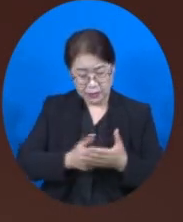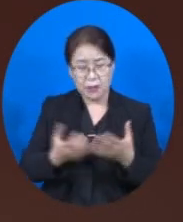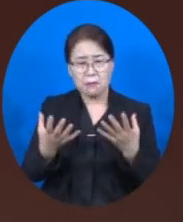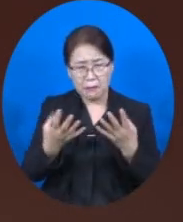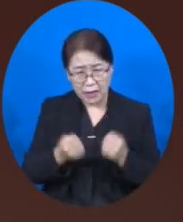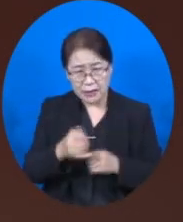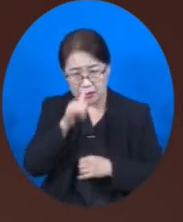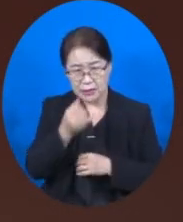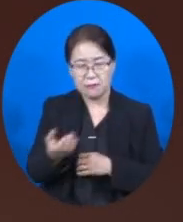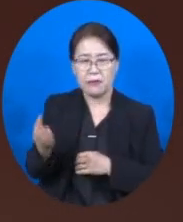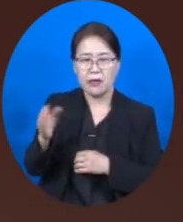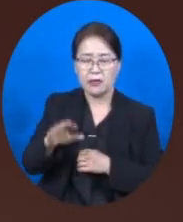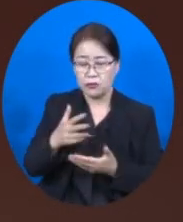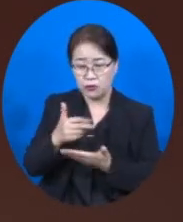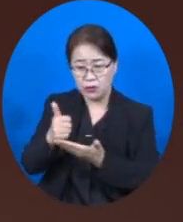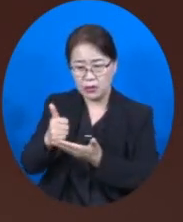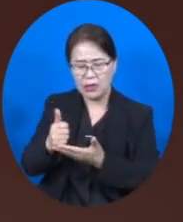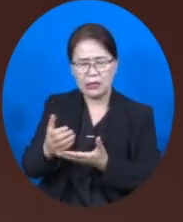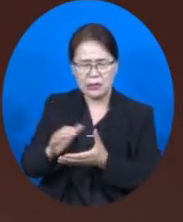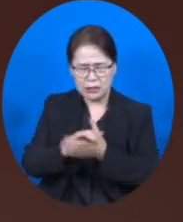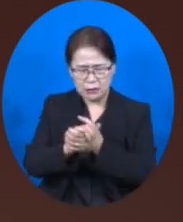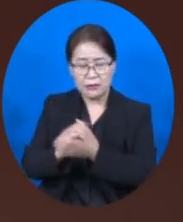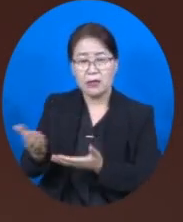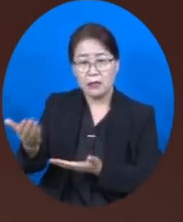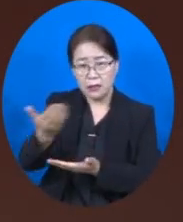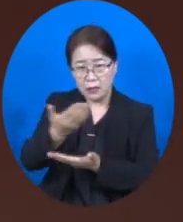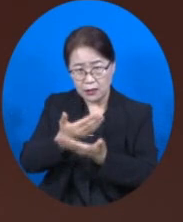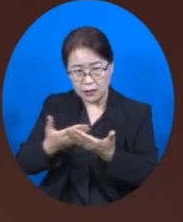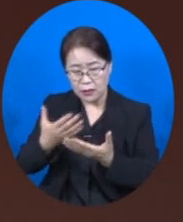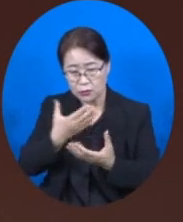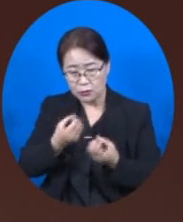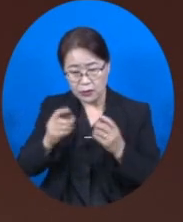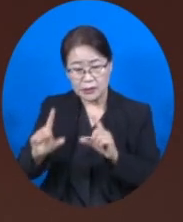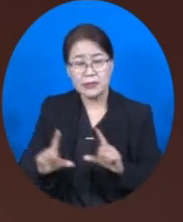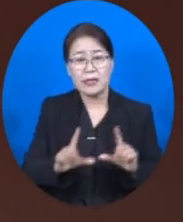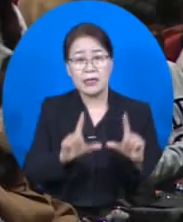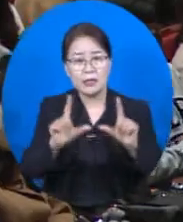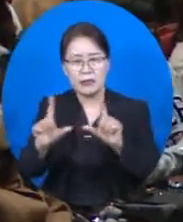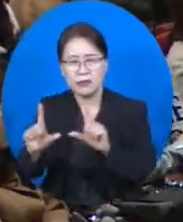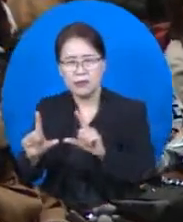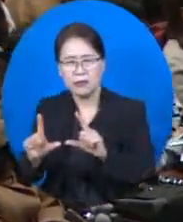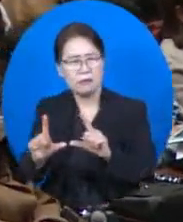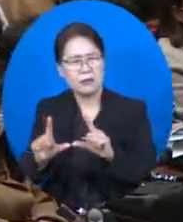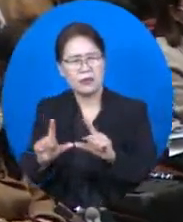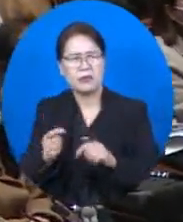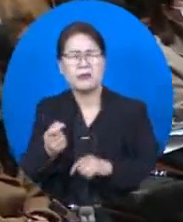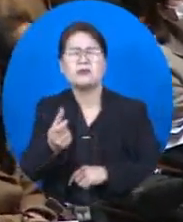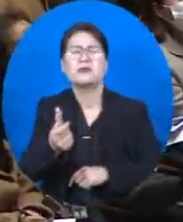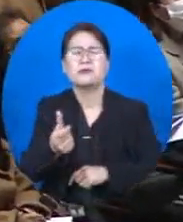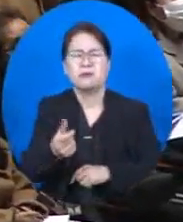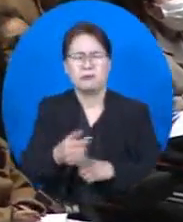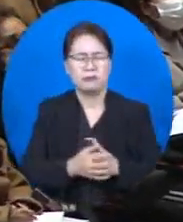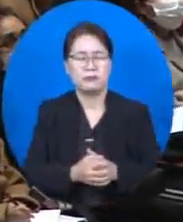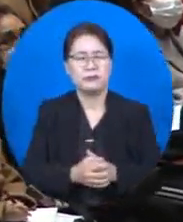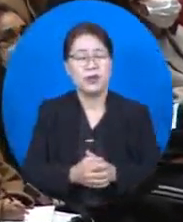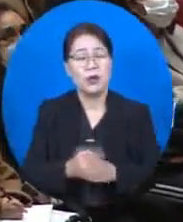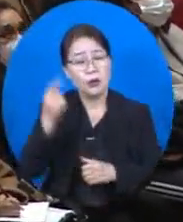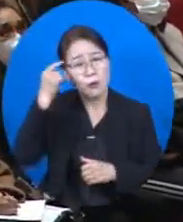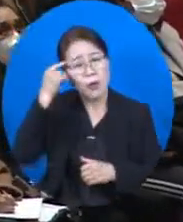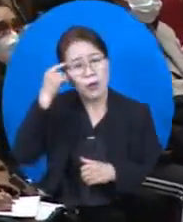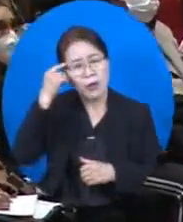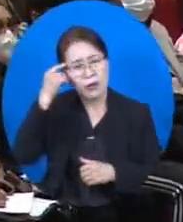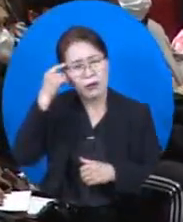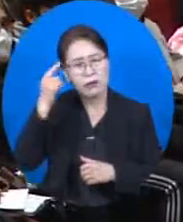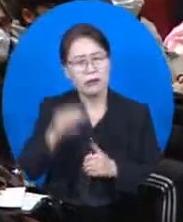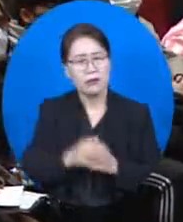이렇게 주님과 친밀한 사귐의 축복을 누리며 사는 사람은 많지가 않습니다 왜냐하면